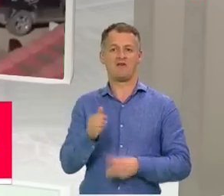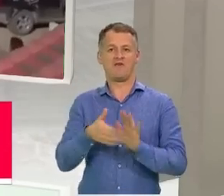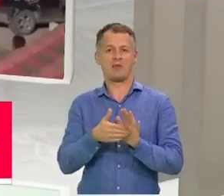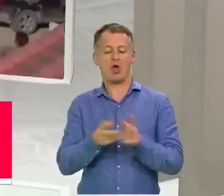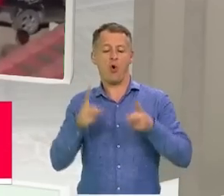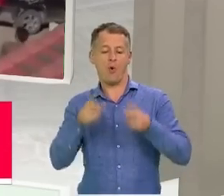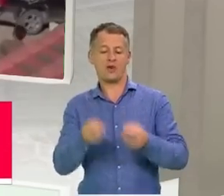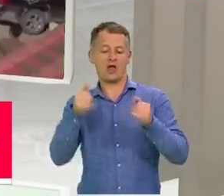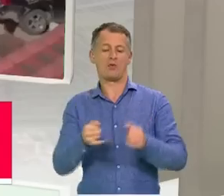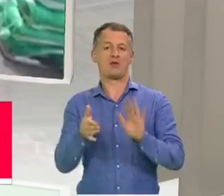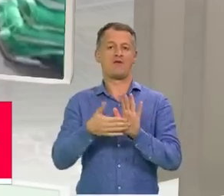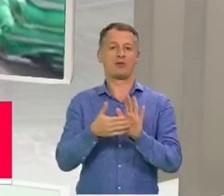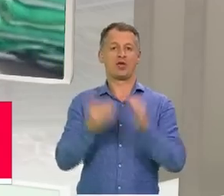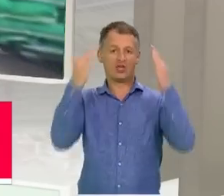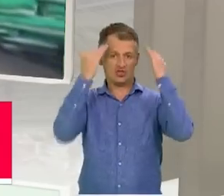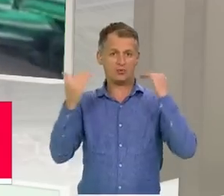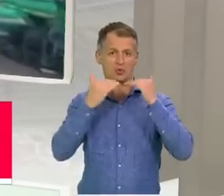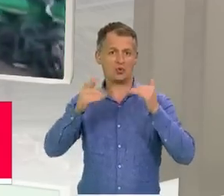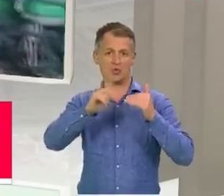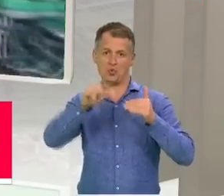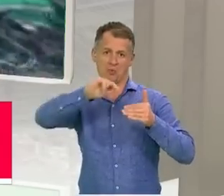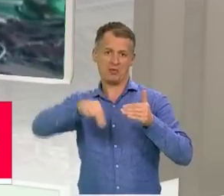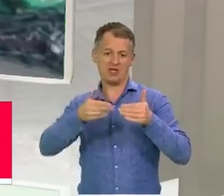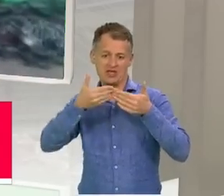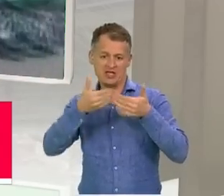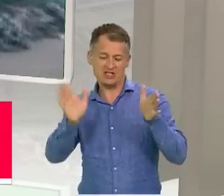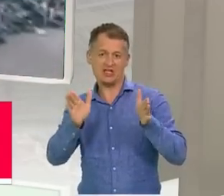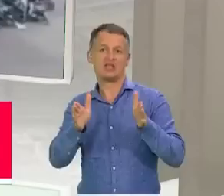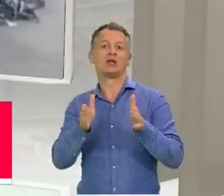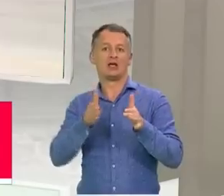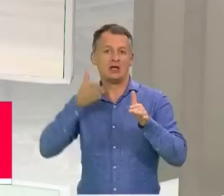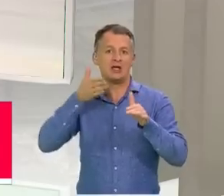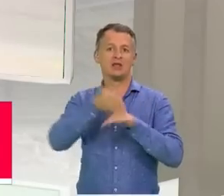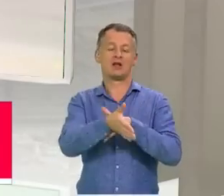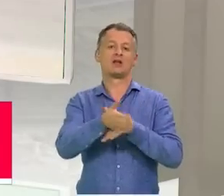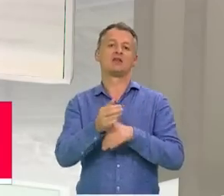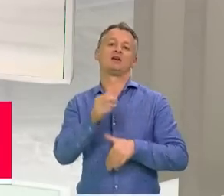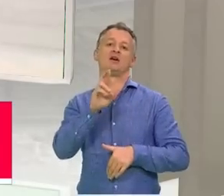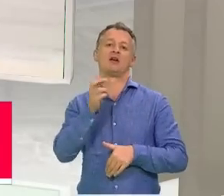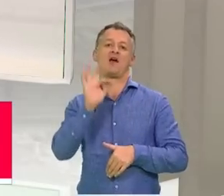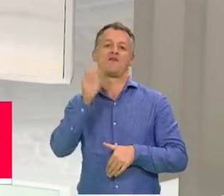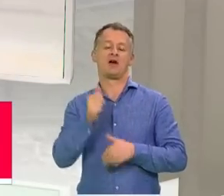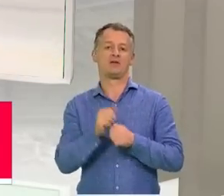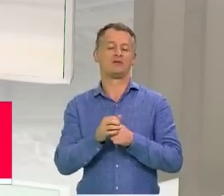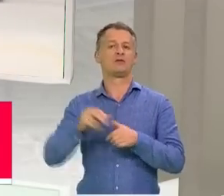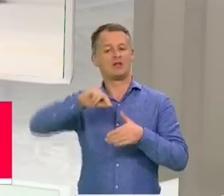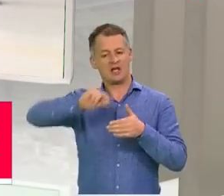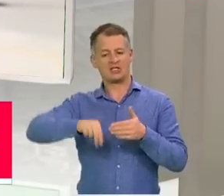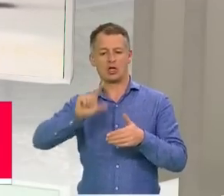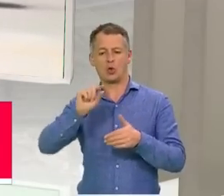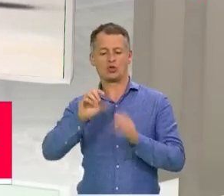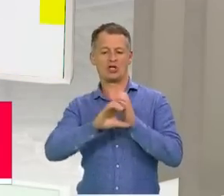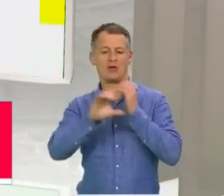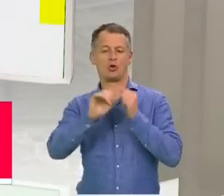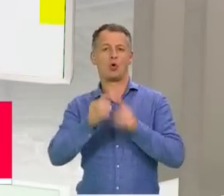încetinit extinde tare acum de faptul că Egiptul nu permite deschiderea frontierei de la Rafa. A făcut totuși o concesie și lasă 20